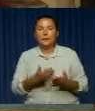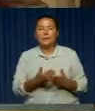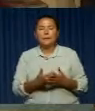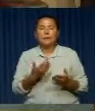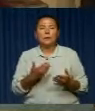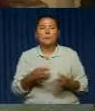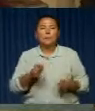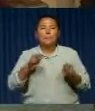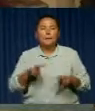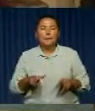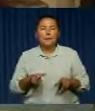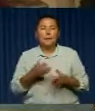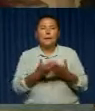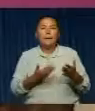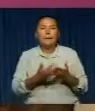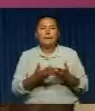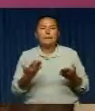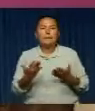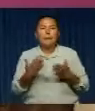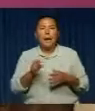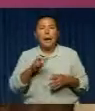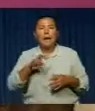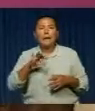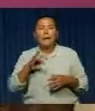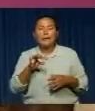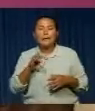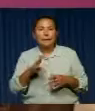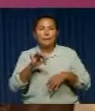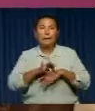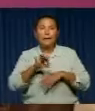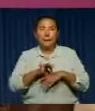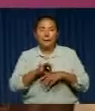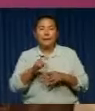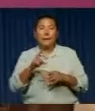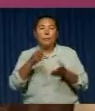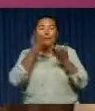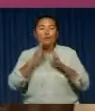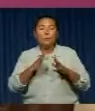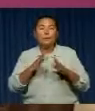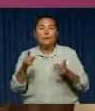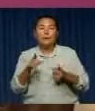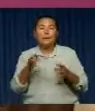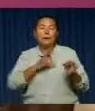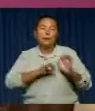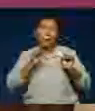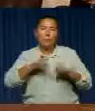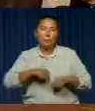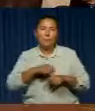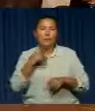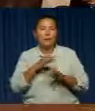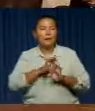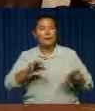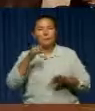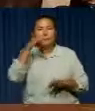жалпы маман ретінде кеңесіңіз осы альхинди шөбінің жалпы ауырбатқан адамға емес, алдын алу мақсатында пайдалануға бола ма? Жоқ, айта